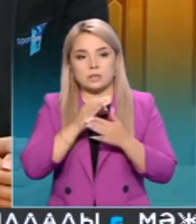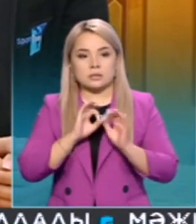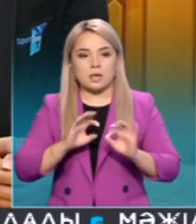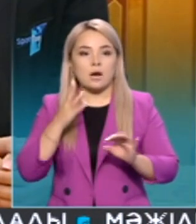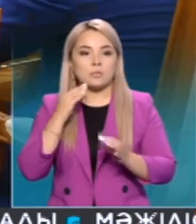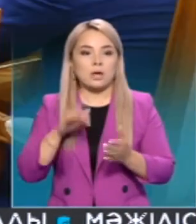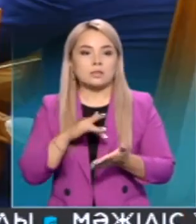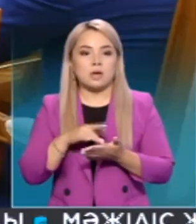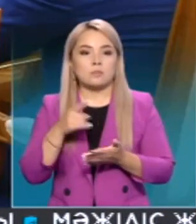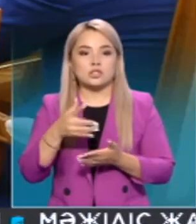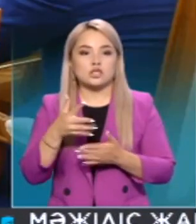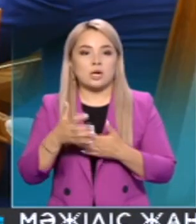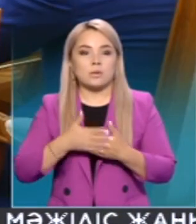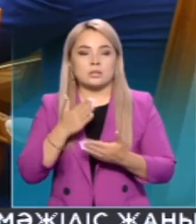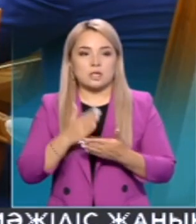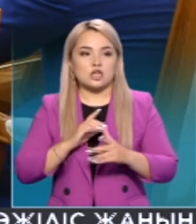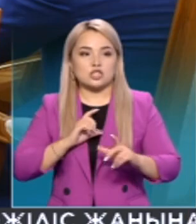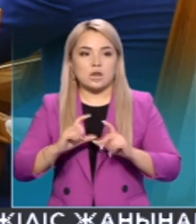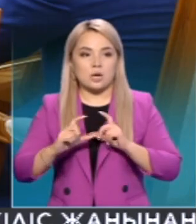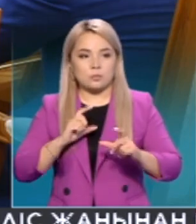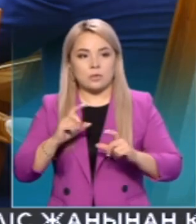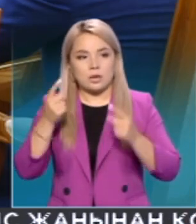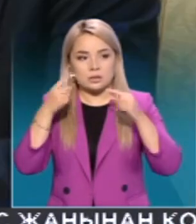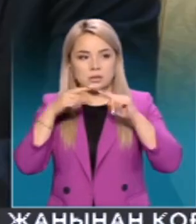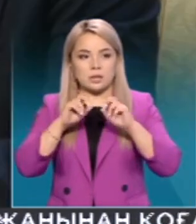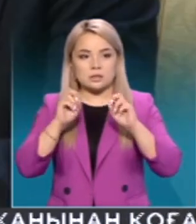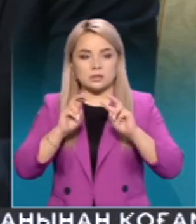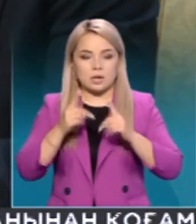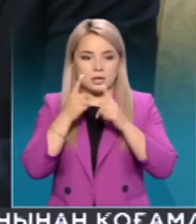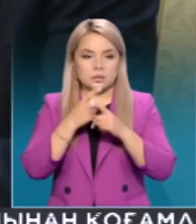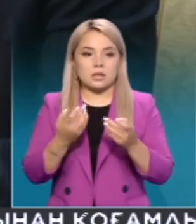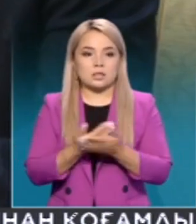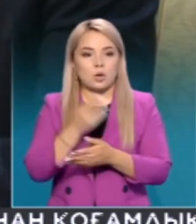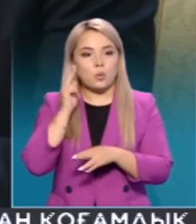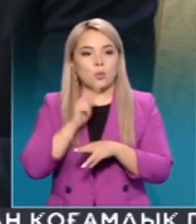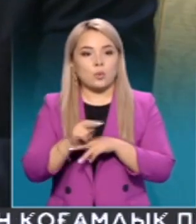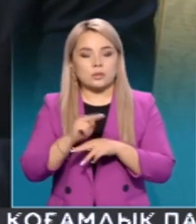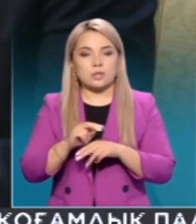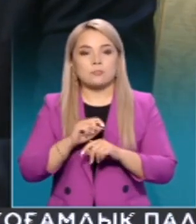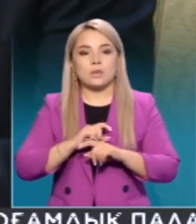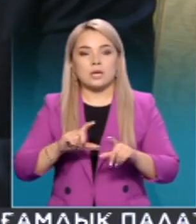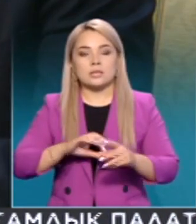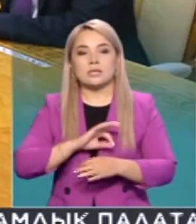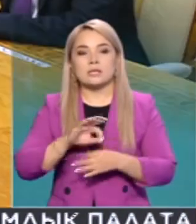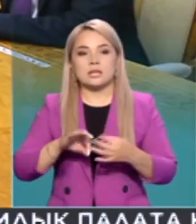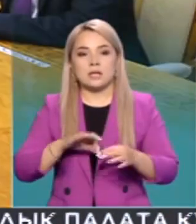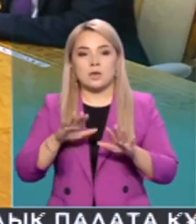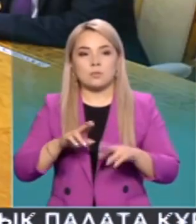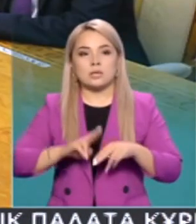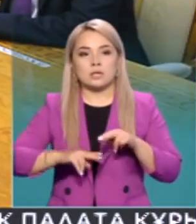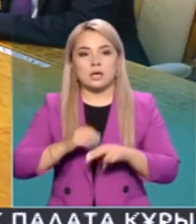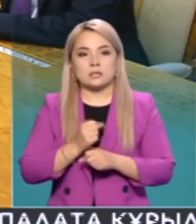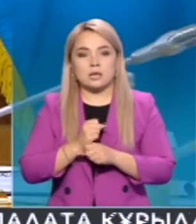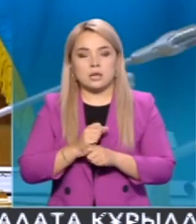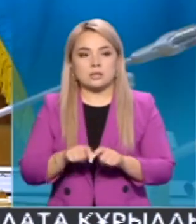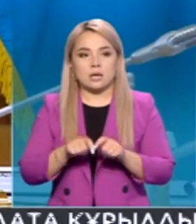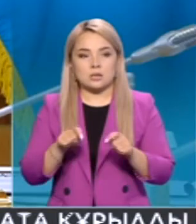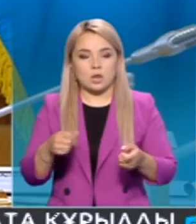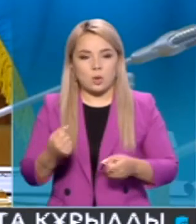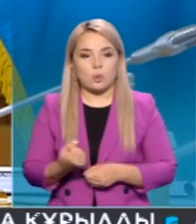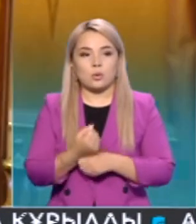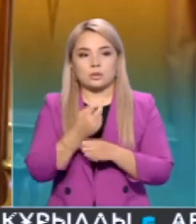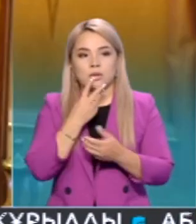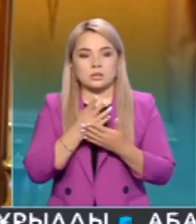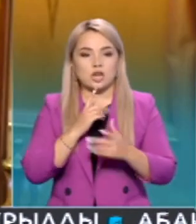Алматыда 1500 орындық шахмат пен ақпараттық технологияларды тереңдетіп оқытатын мектеп-интернат салуды қолдады. Кездесу соңында Қасым-Жомарт